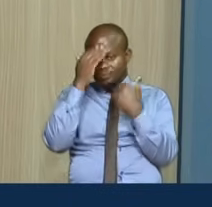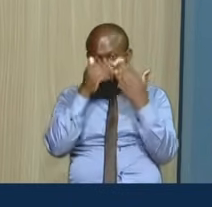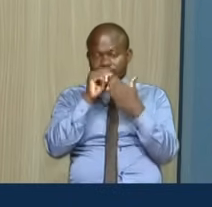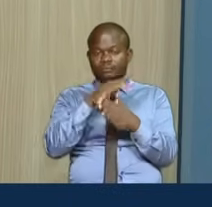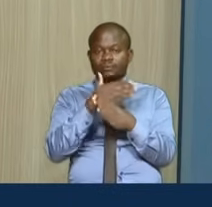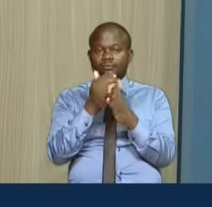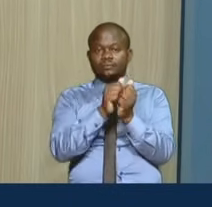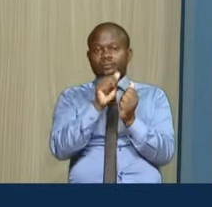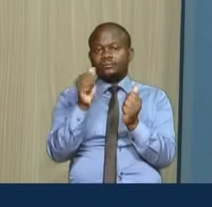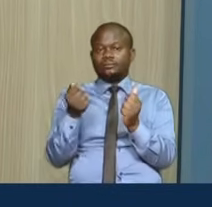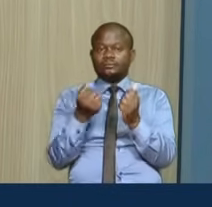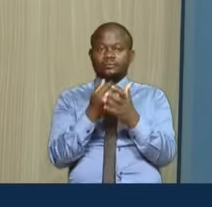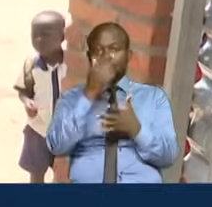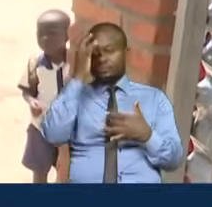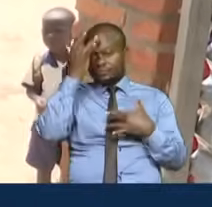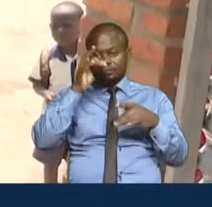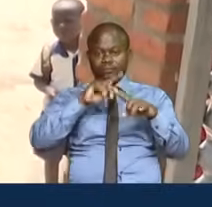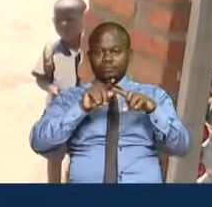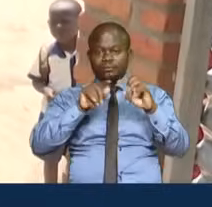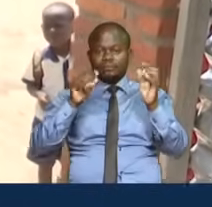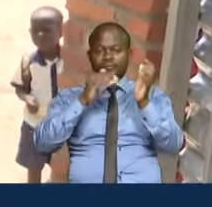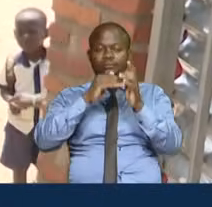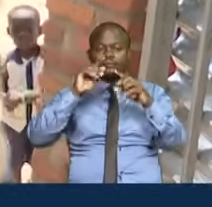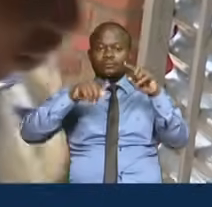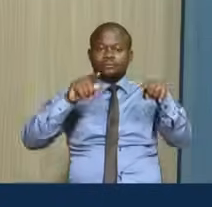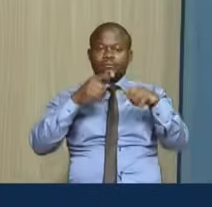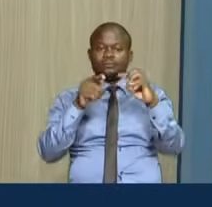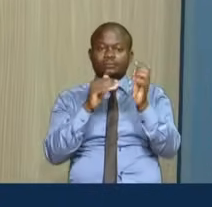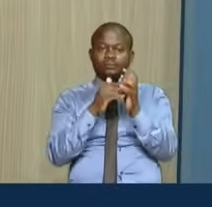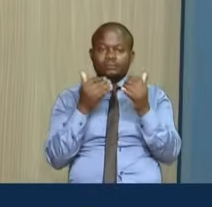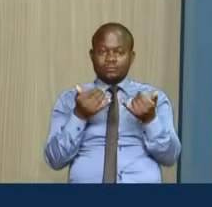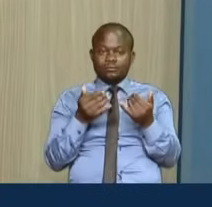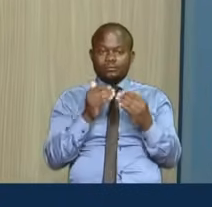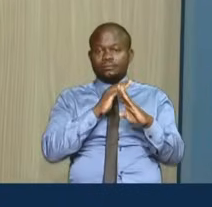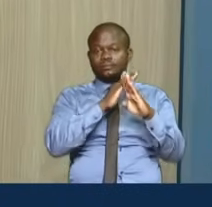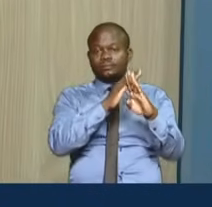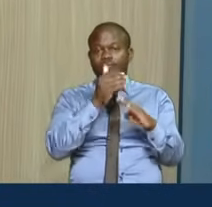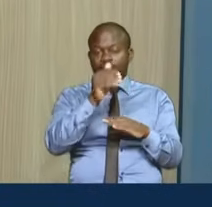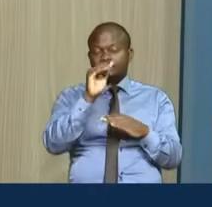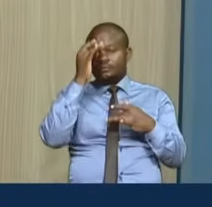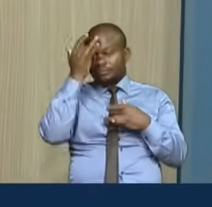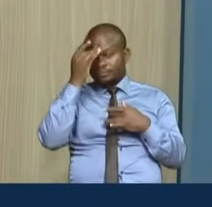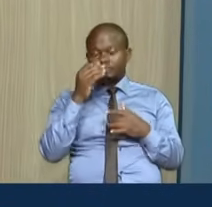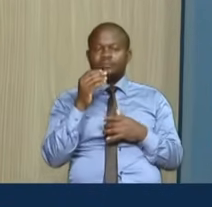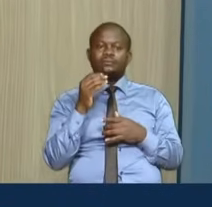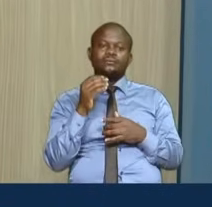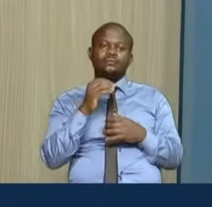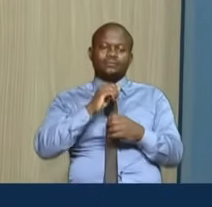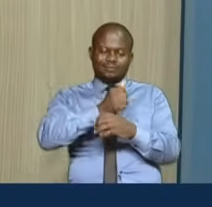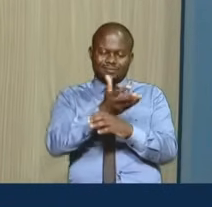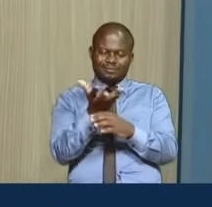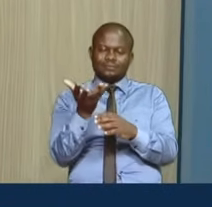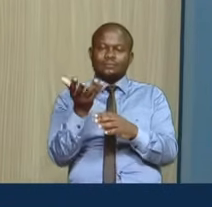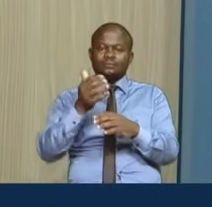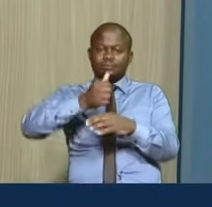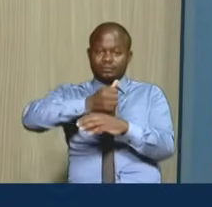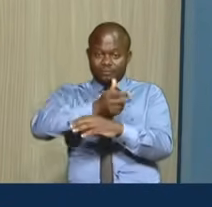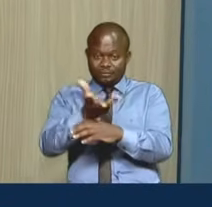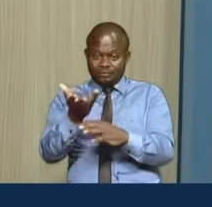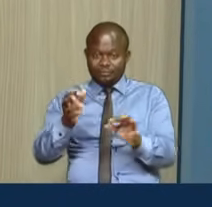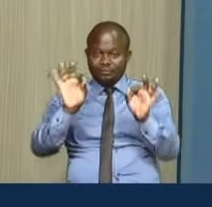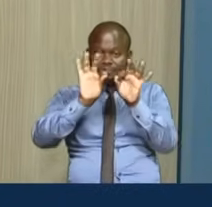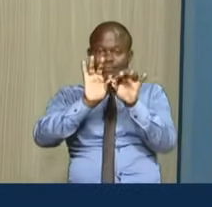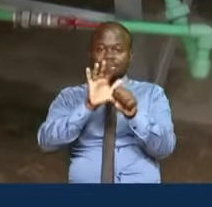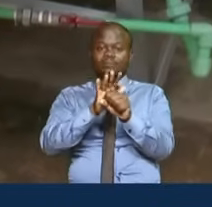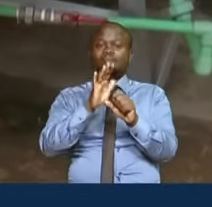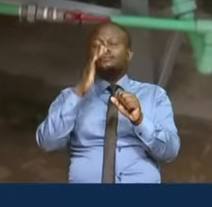gutera indwara zitandukanye. Ariko noneho muri iki gihe turimo kurwanya icyo cyorezo cya Marburg, ni ingenzi cyane rero ko abantu babizirikana bakagira